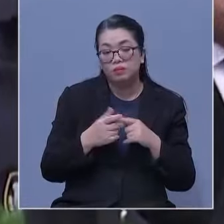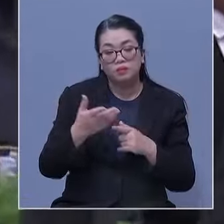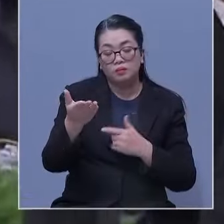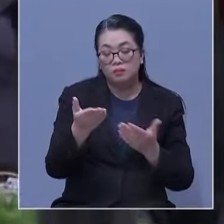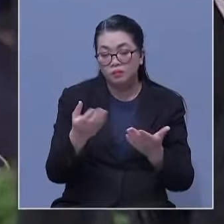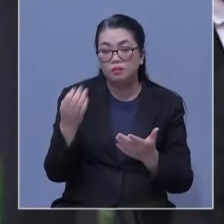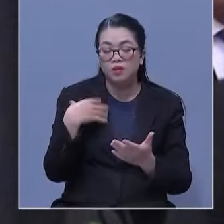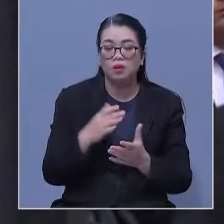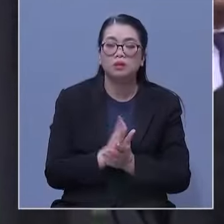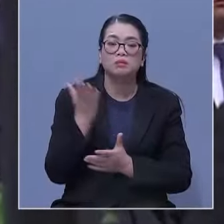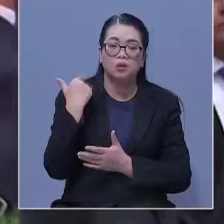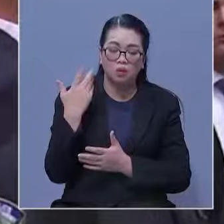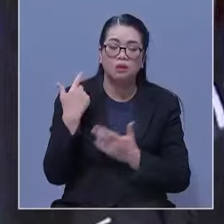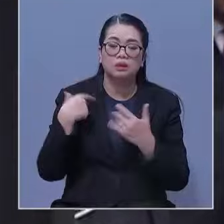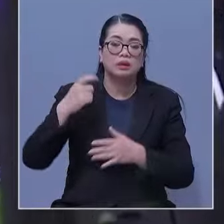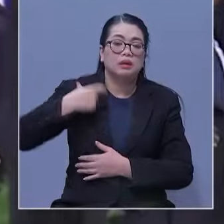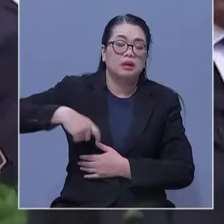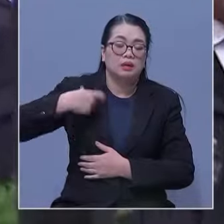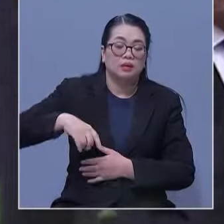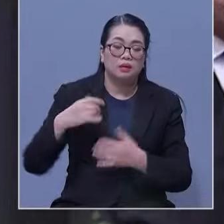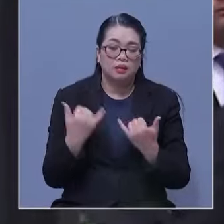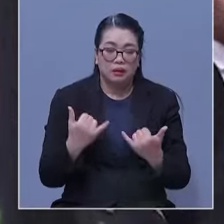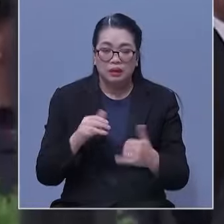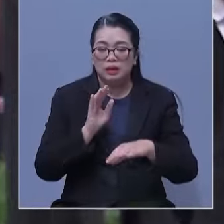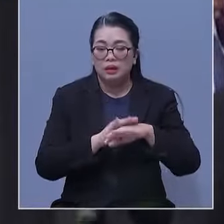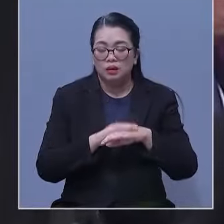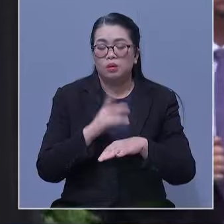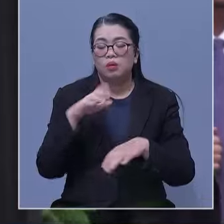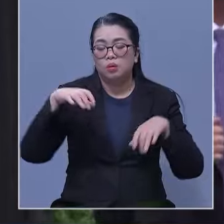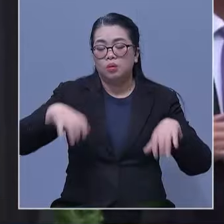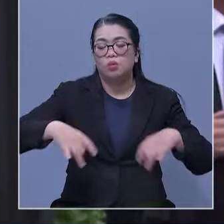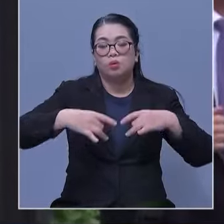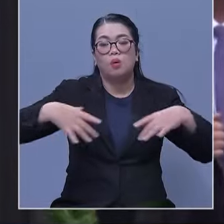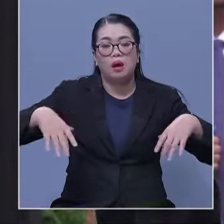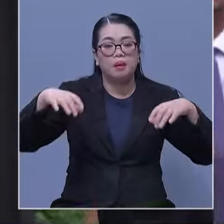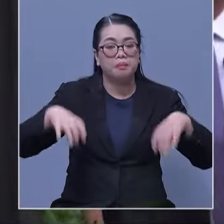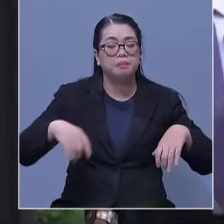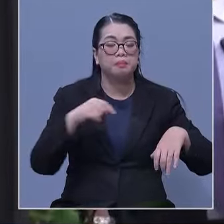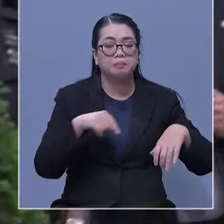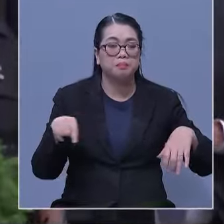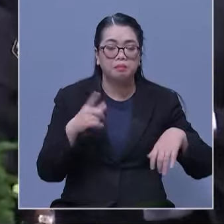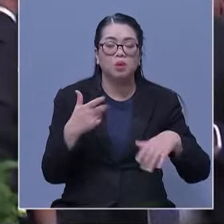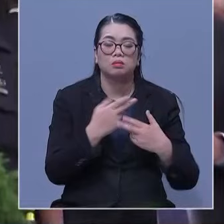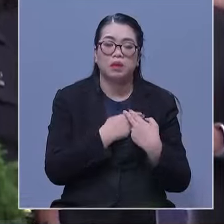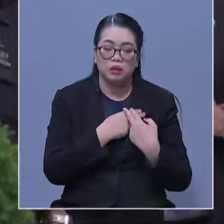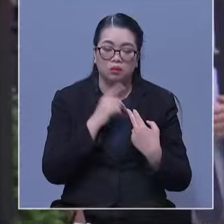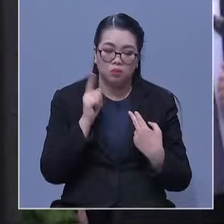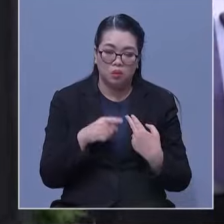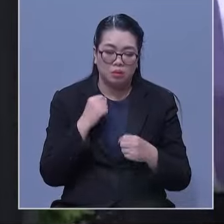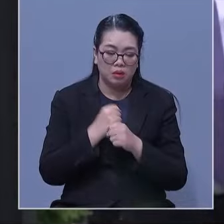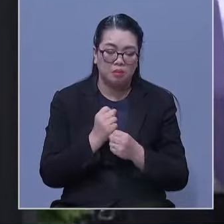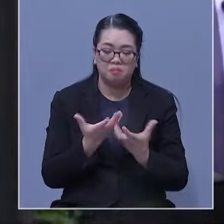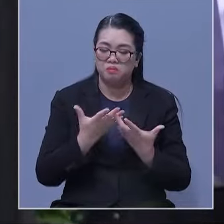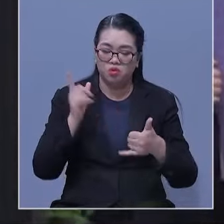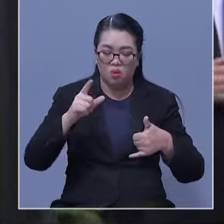างไมเคิลโคเฮนซึ่งเคยเป็นอดีตทนายความแต่ตอนเนี้ยเรียกได้ว่าอยู่ฝ่ายตรงข้ามแล้วฝั่งนั้นก็บอกว่าภารกิจของเขาคือจะต้องทำล